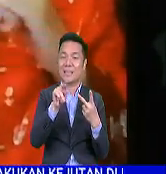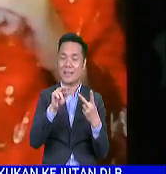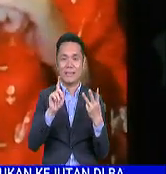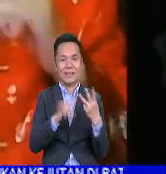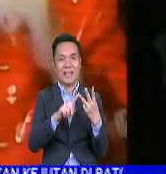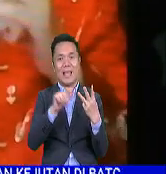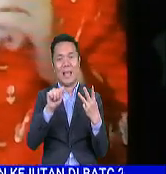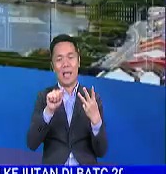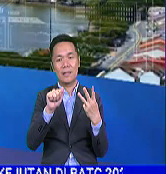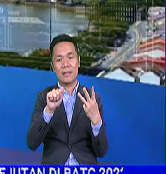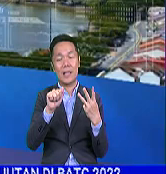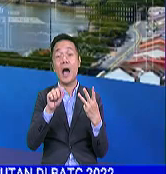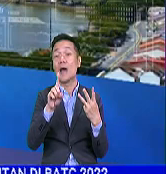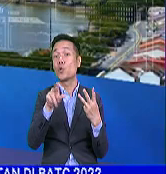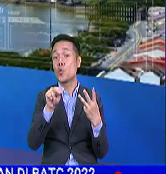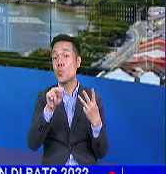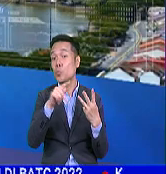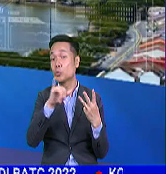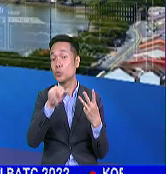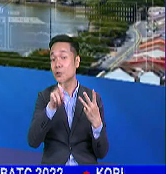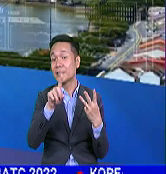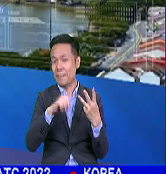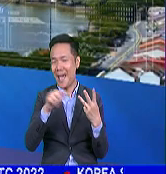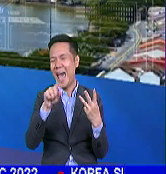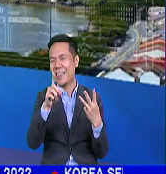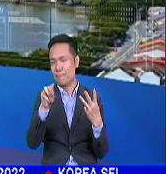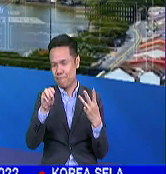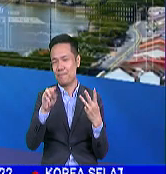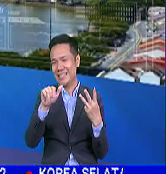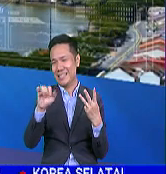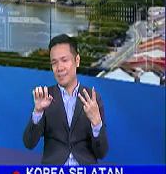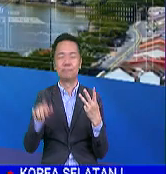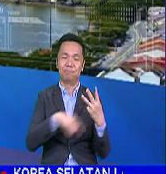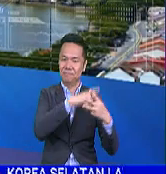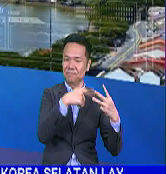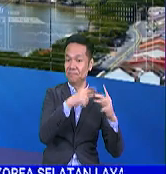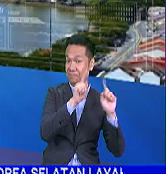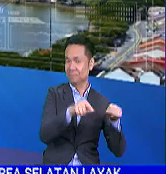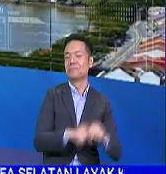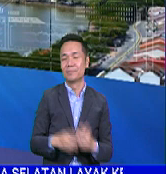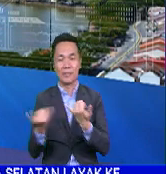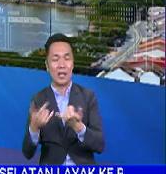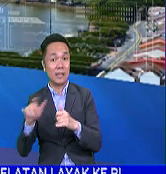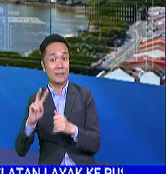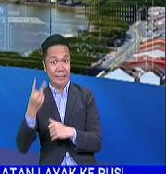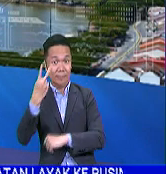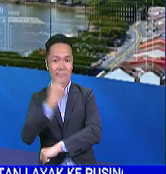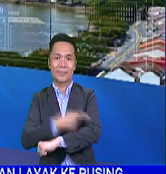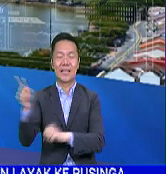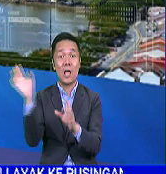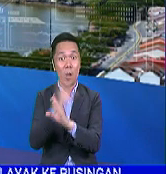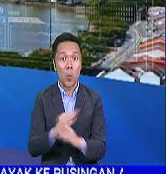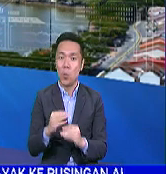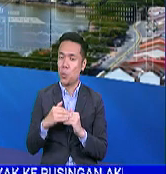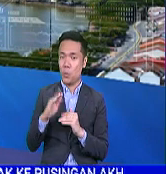Pujut Adam Yee. Sementara itu, sambutan perayaan Tahun Baru Cina yang memasuki hari kedua di Sarawak lebih